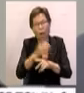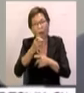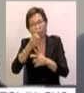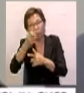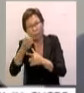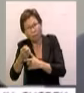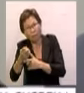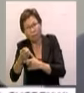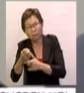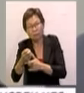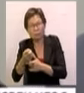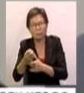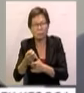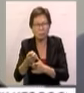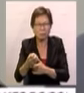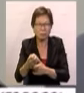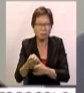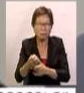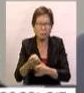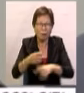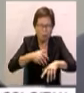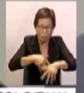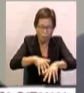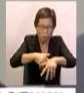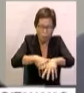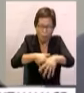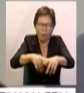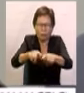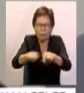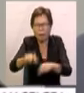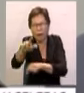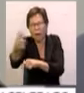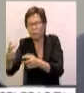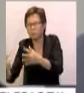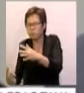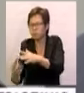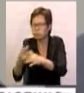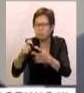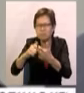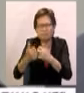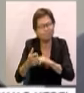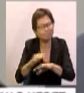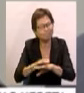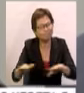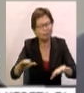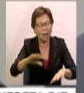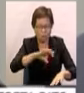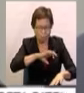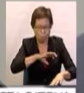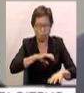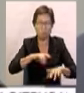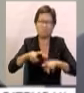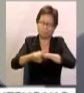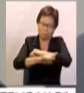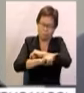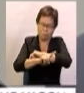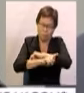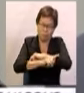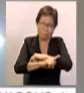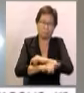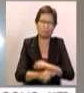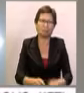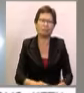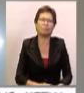dia bergerak sampai ke kawasan-kawasan lain menimbulkan masalah, pihak polis akan mengambil tindakan yang